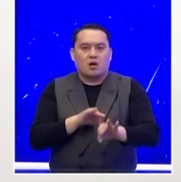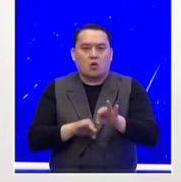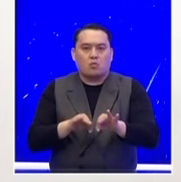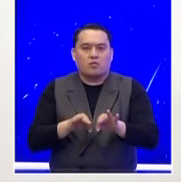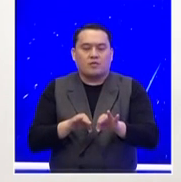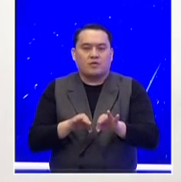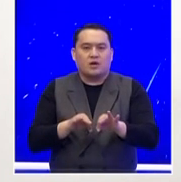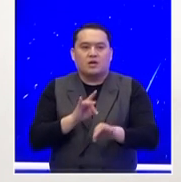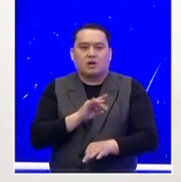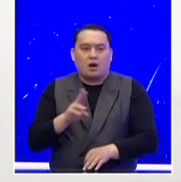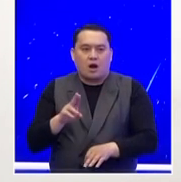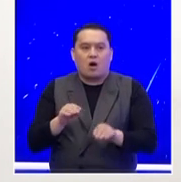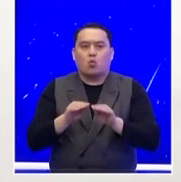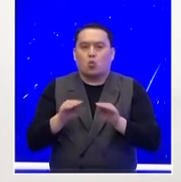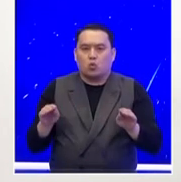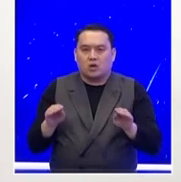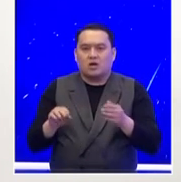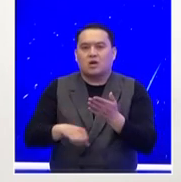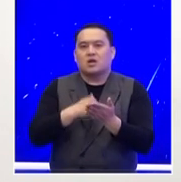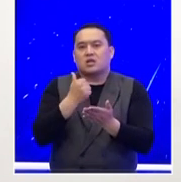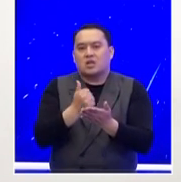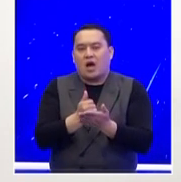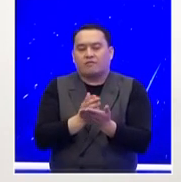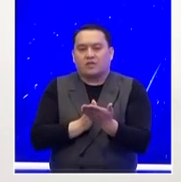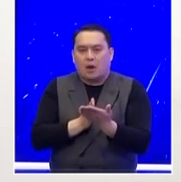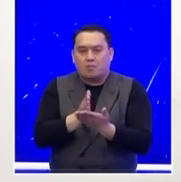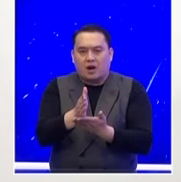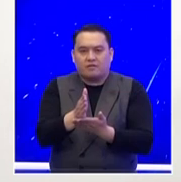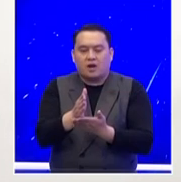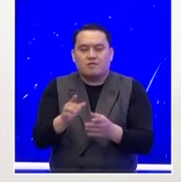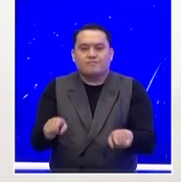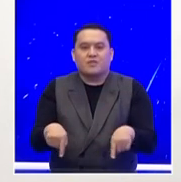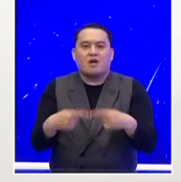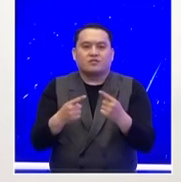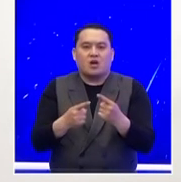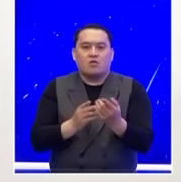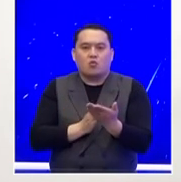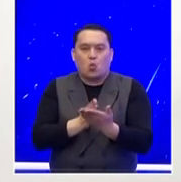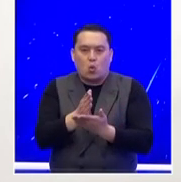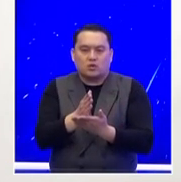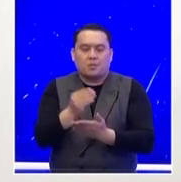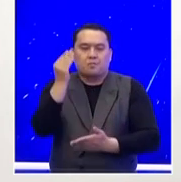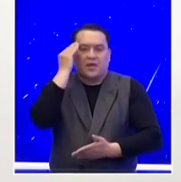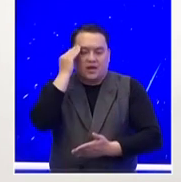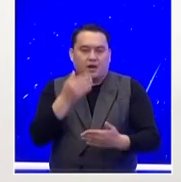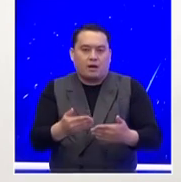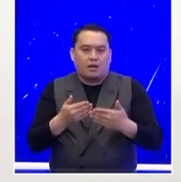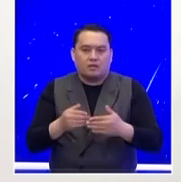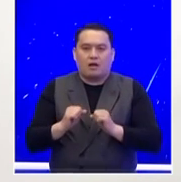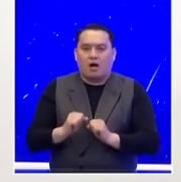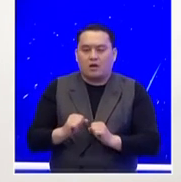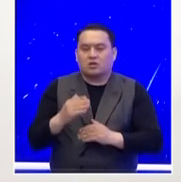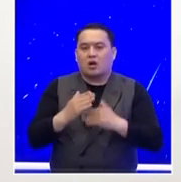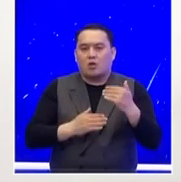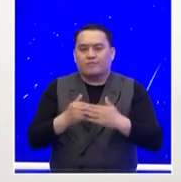«Антикор Лайф» на республиканском уровне. Основной упор работы у нас после преобразования упор идет на превентивные меры. То есть на